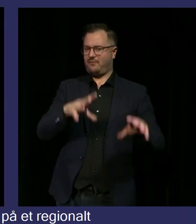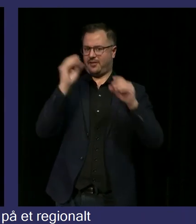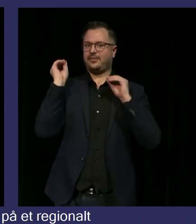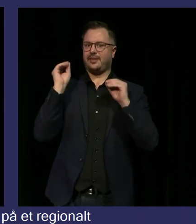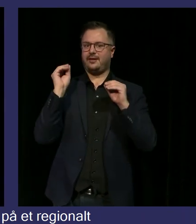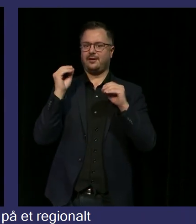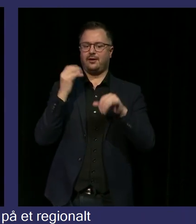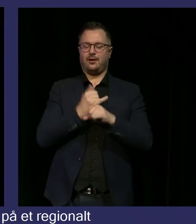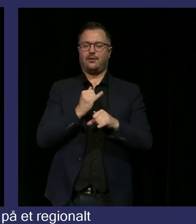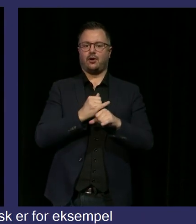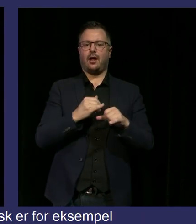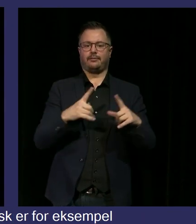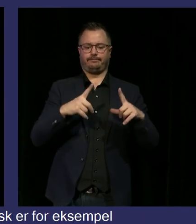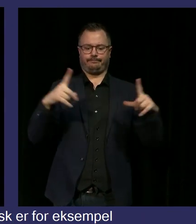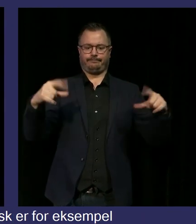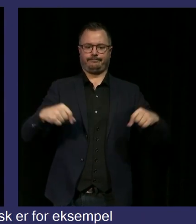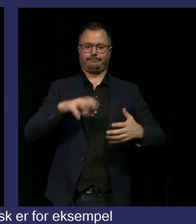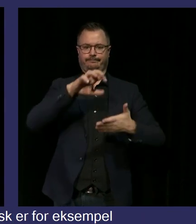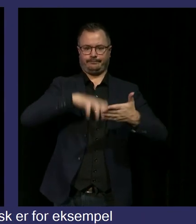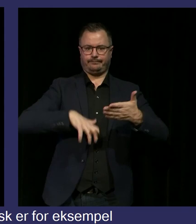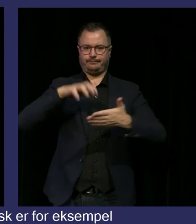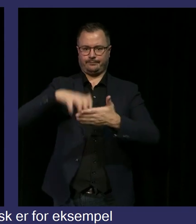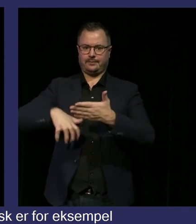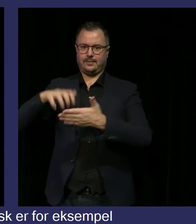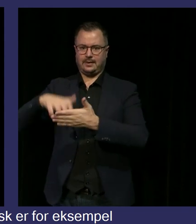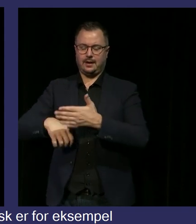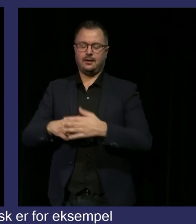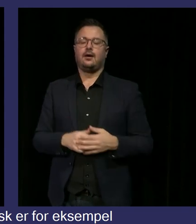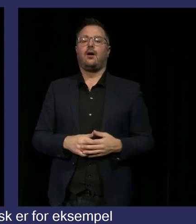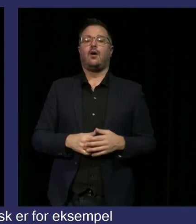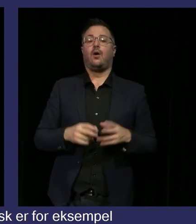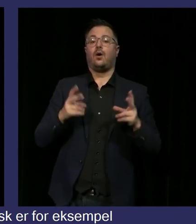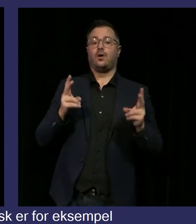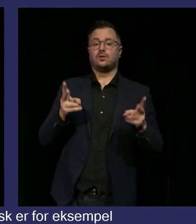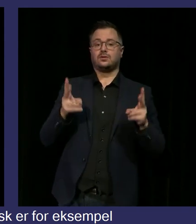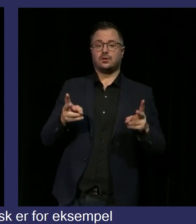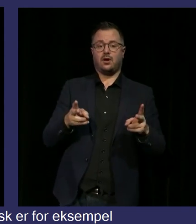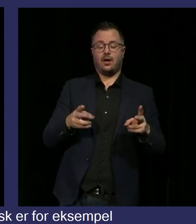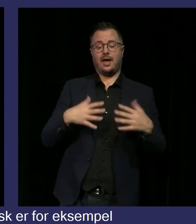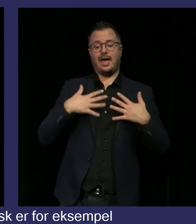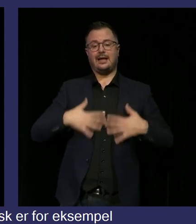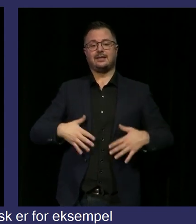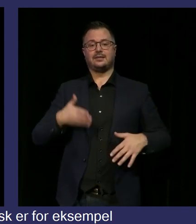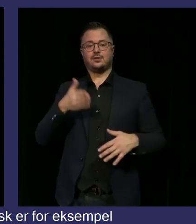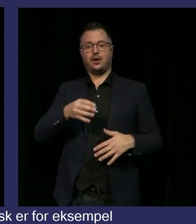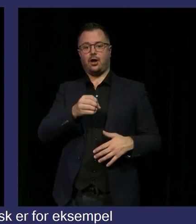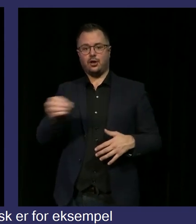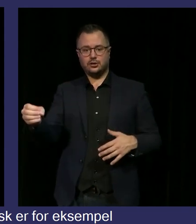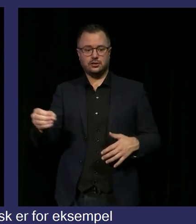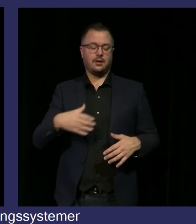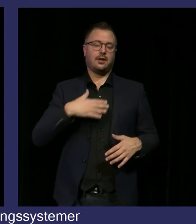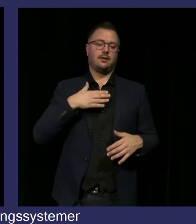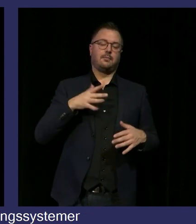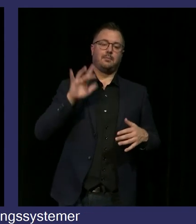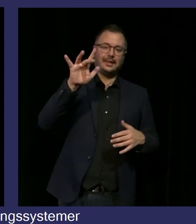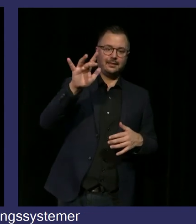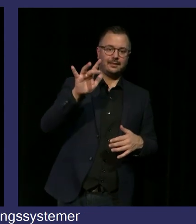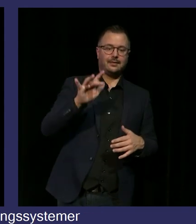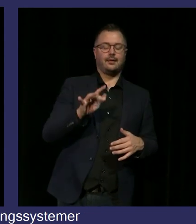et helseforetak, hvor sistnevnte faktisk et sykehus. Og førstnevnte faktisk Helse Sør-Øst, for eksempel Helse Vest, Helse Nord, Helse Midt, som